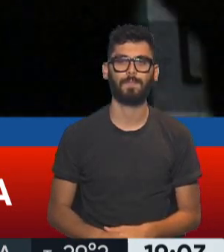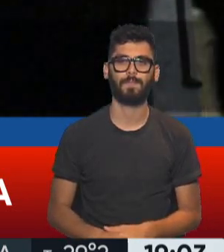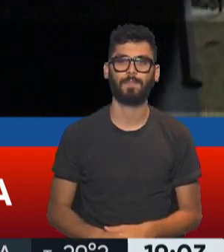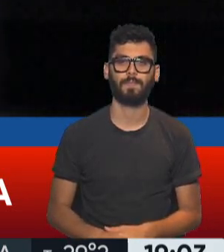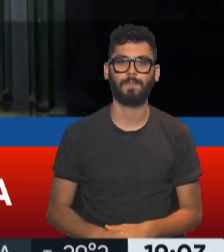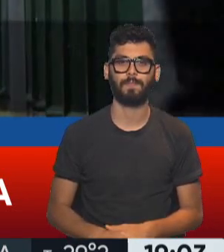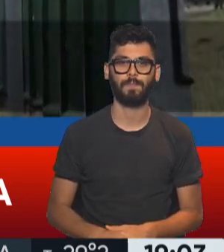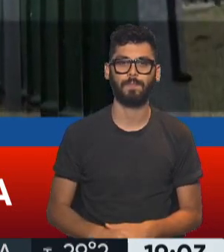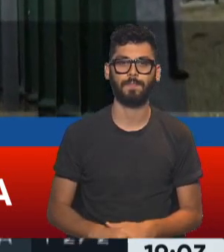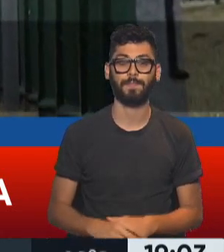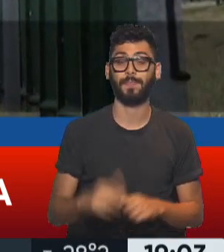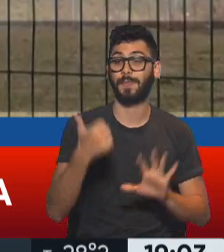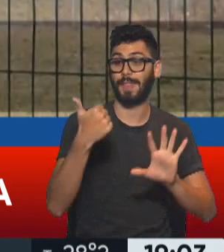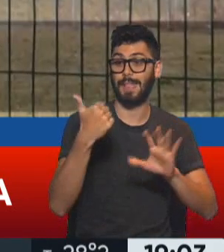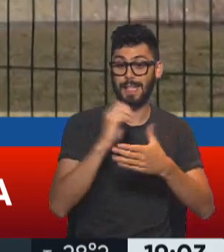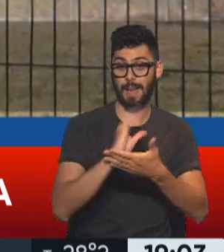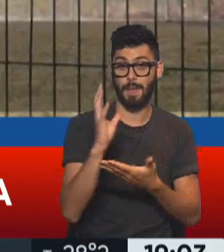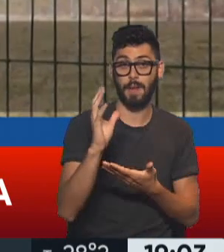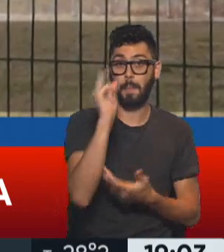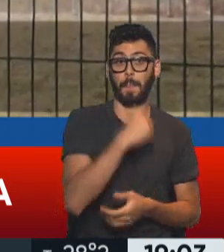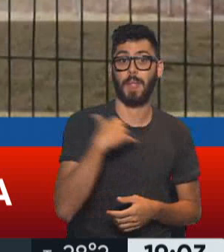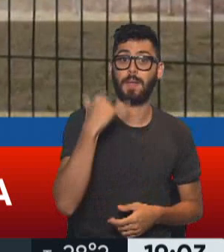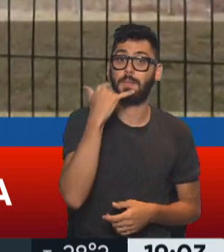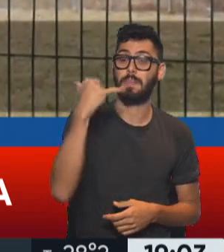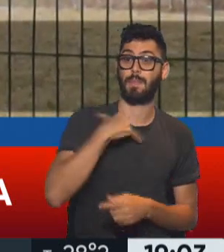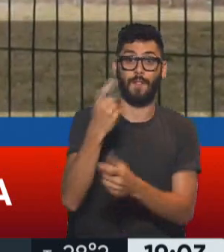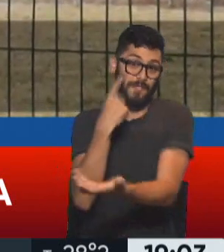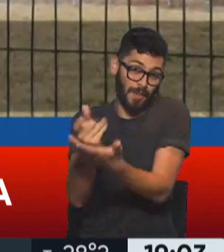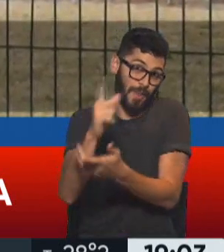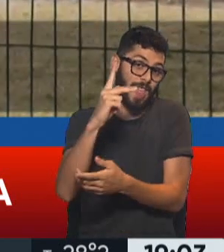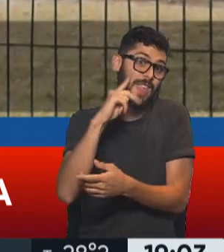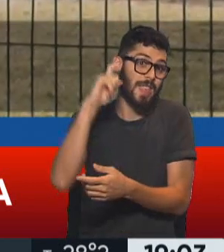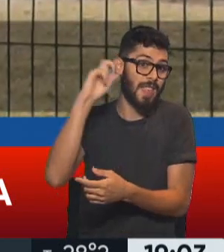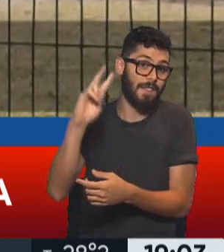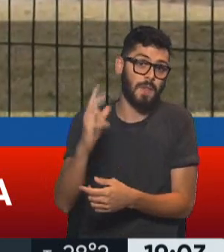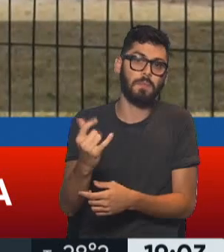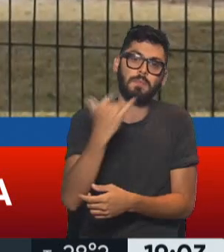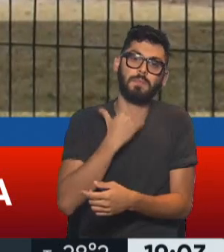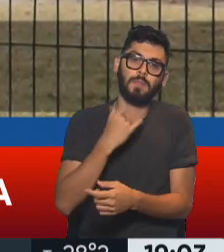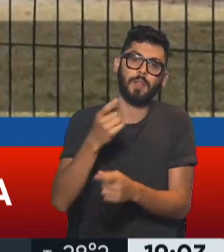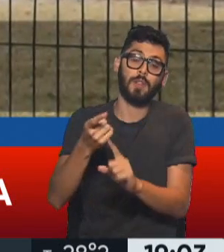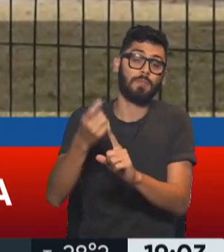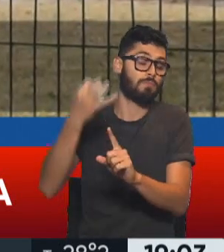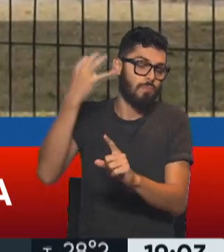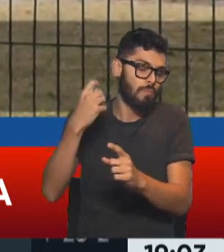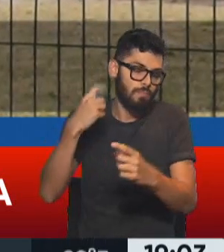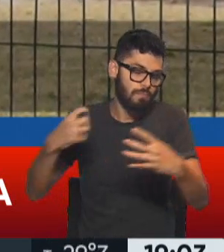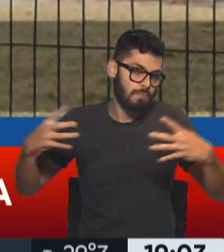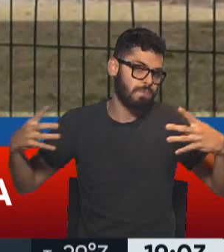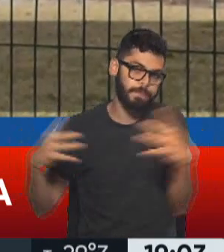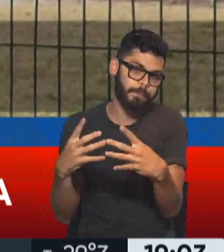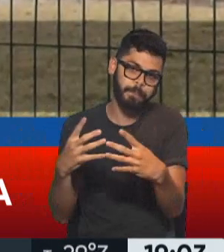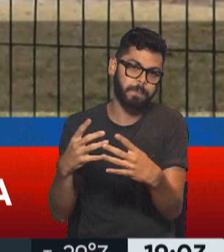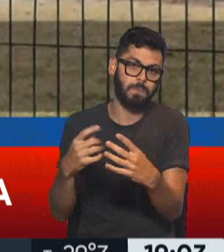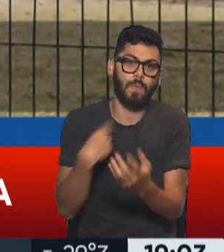Шість ранку подзвонили мої батьки з Києва, сказали, що є війна. А